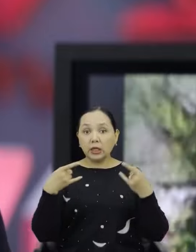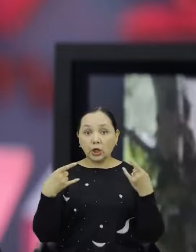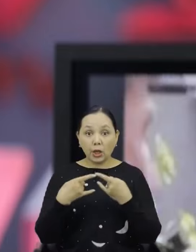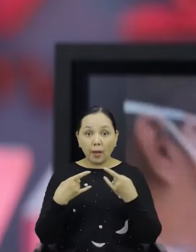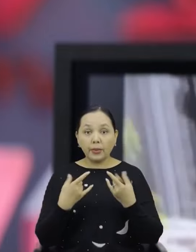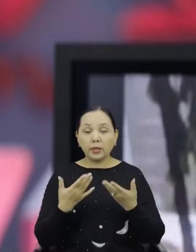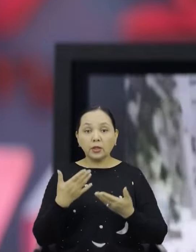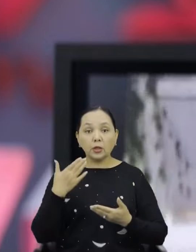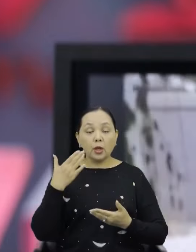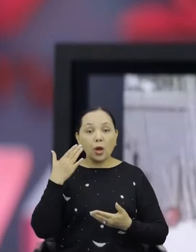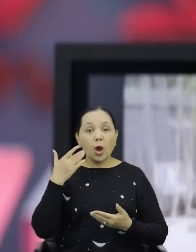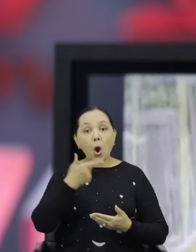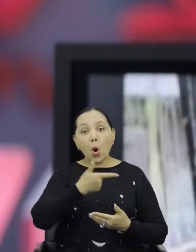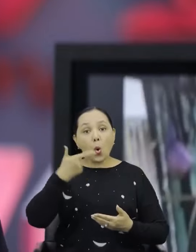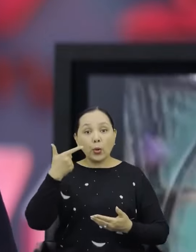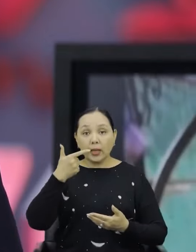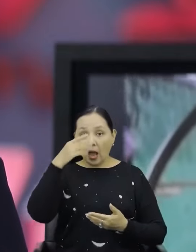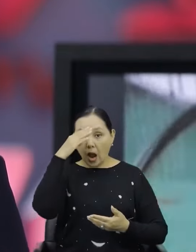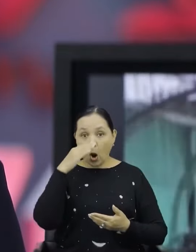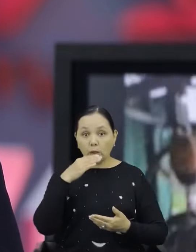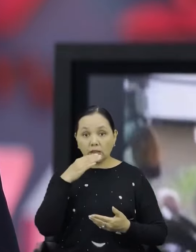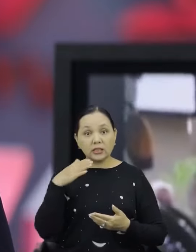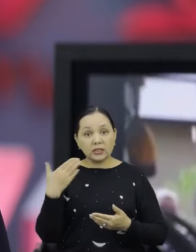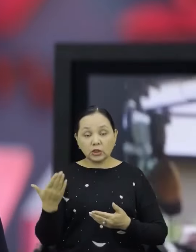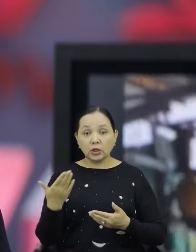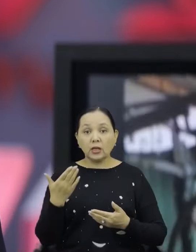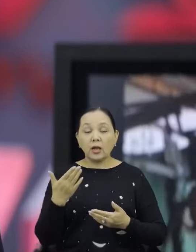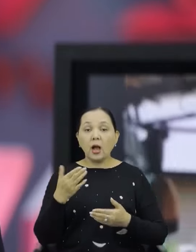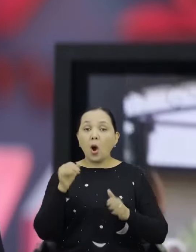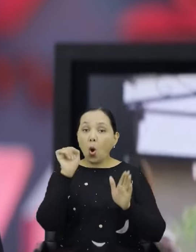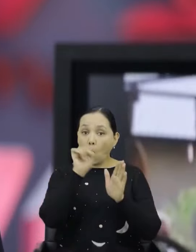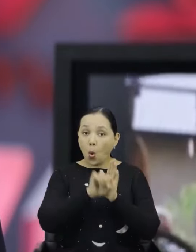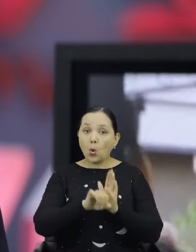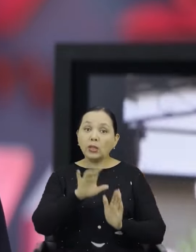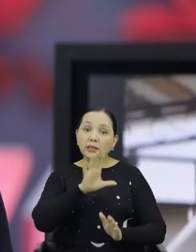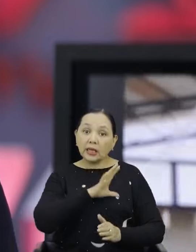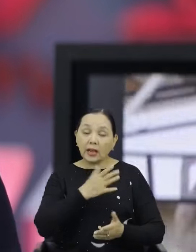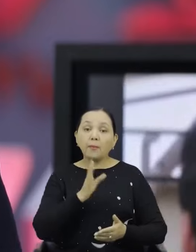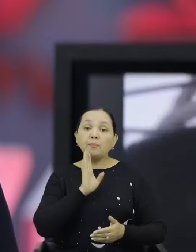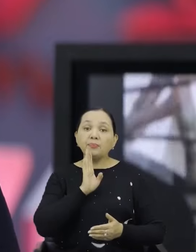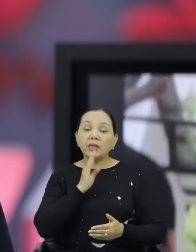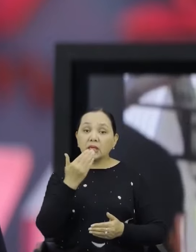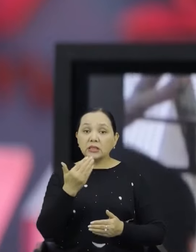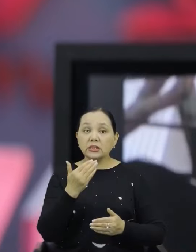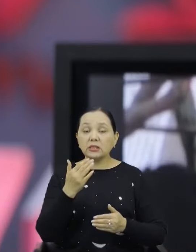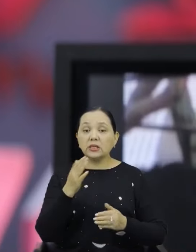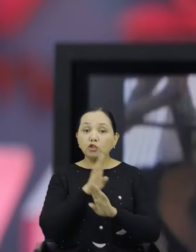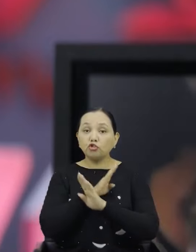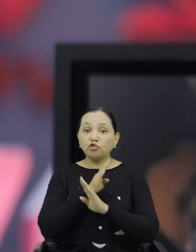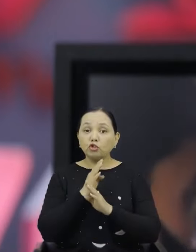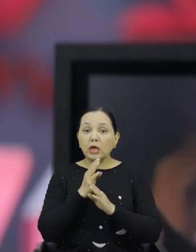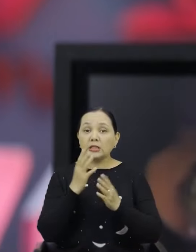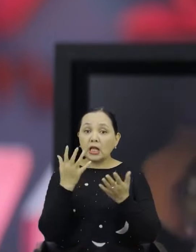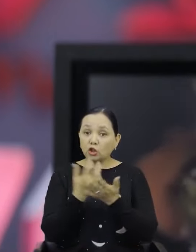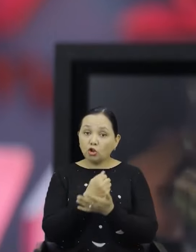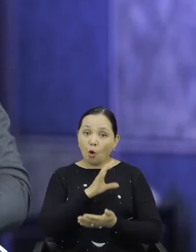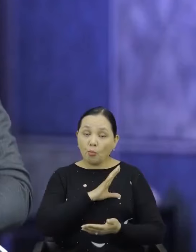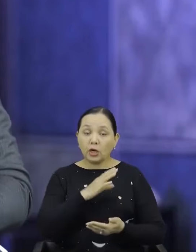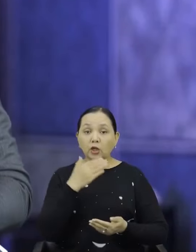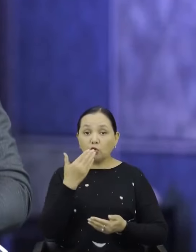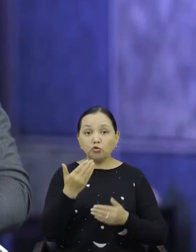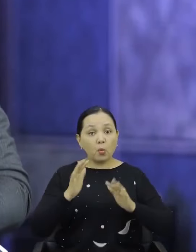reportajda esa o'gay otasi tomonidan, demak, jasad o'ldirilgan qizning jasadi topilgani haqida gap boradi. Va